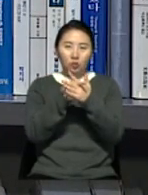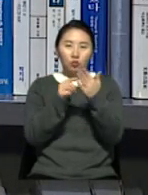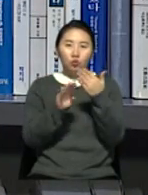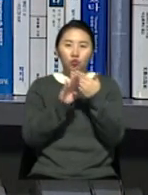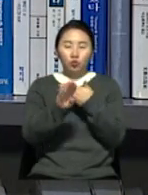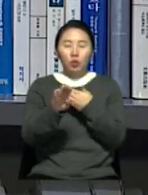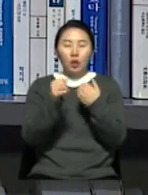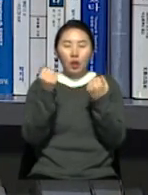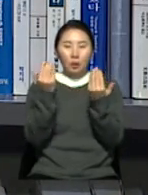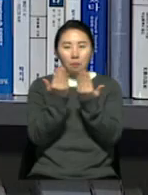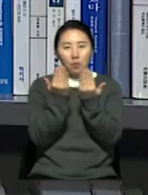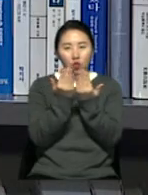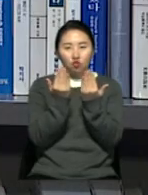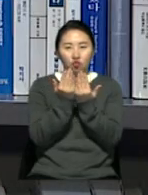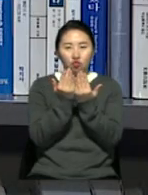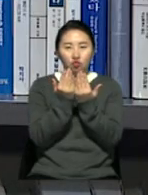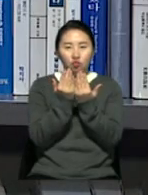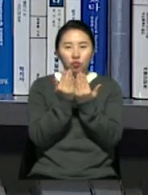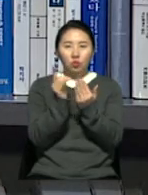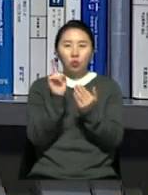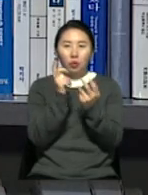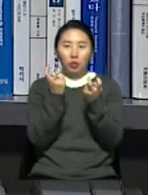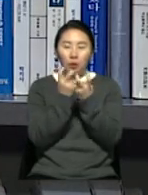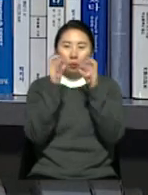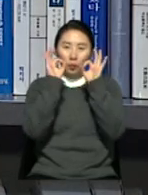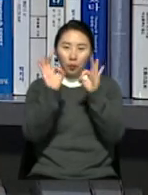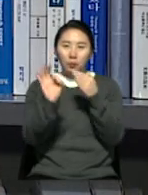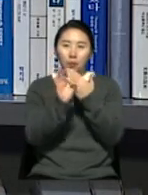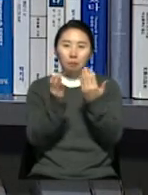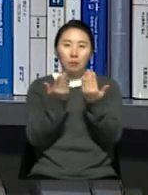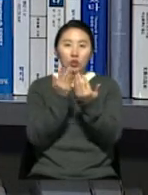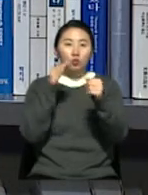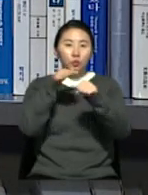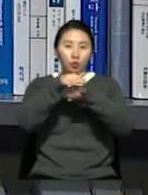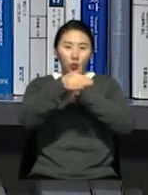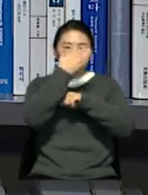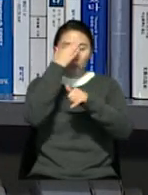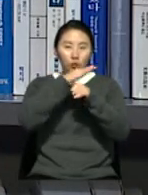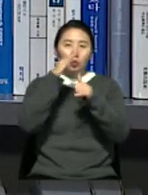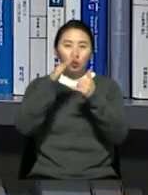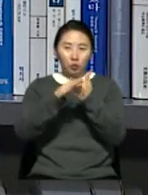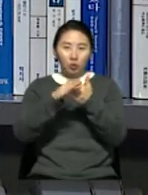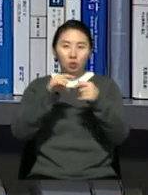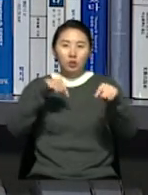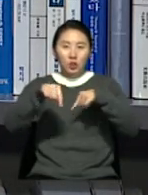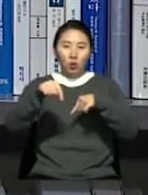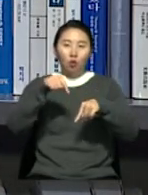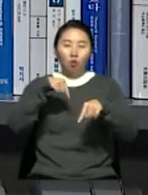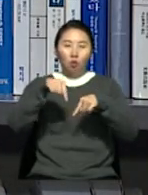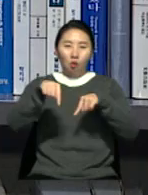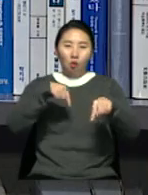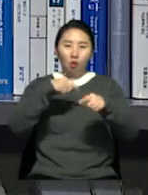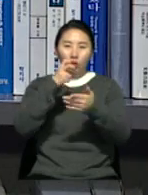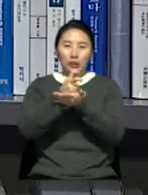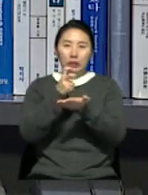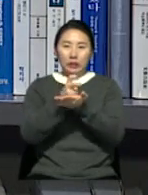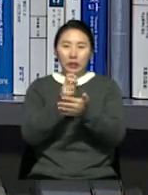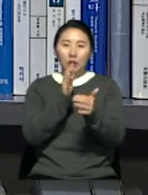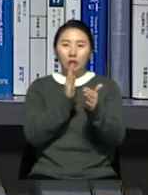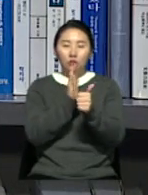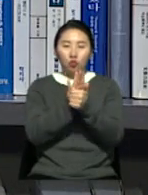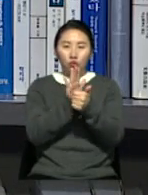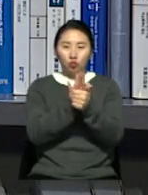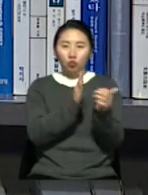거기에 발맞춰 나간 어떤 어떻게 보면 이제 맞춤형 청소년 정책을 할 수 있도록 저희가 준비를